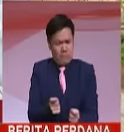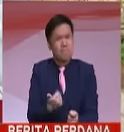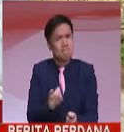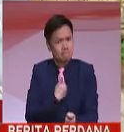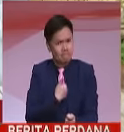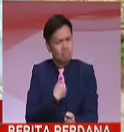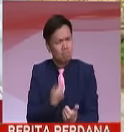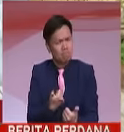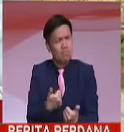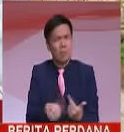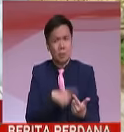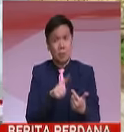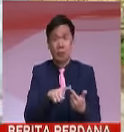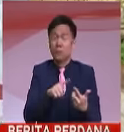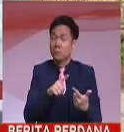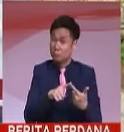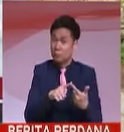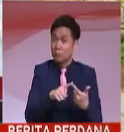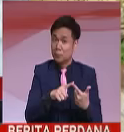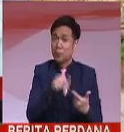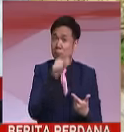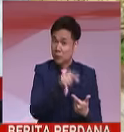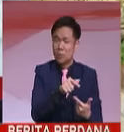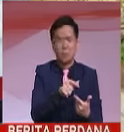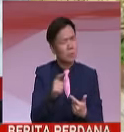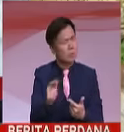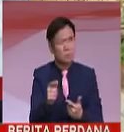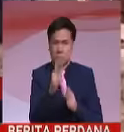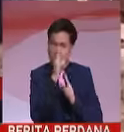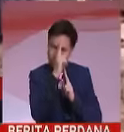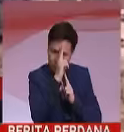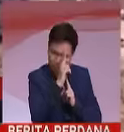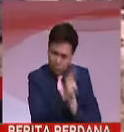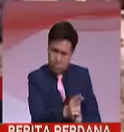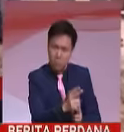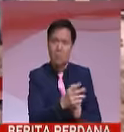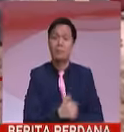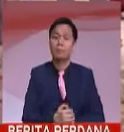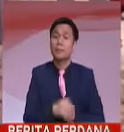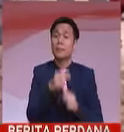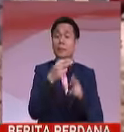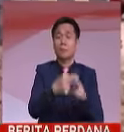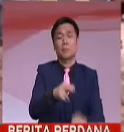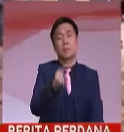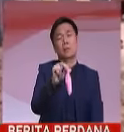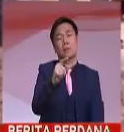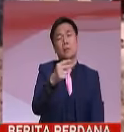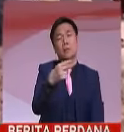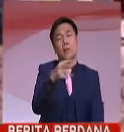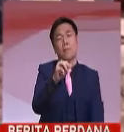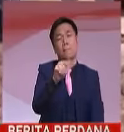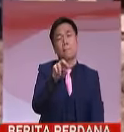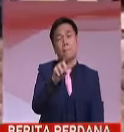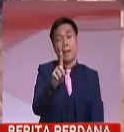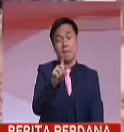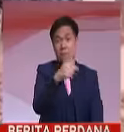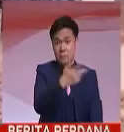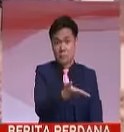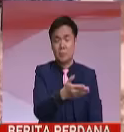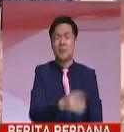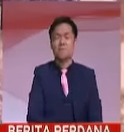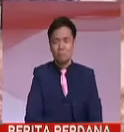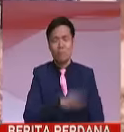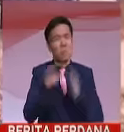segala-galanya creamy makhluk apa sebagai namanya kami restuilah allahyarham nyaman menjadi antara pemain bolasepak negara yang